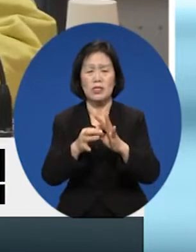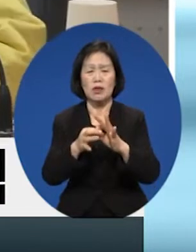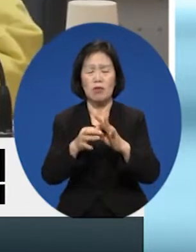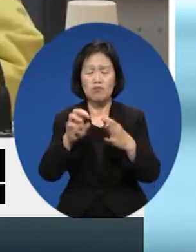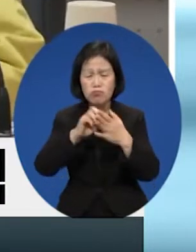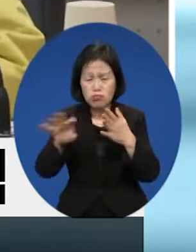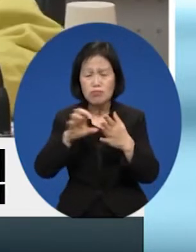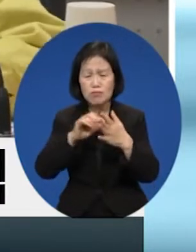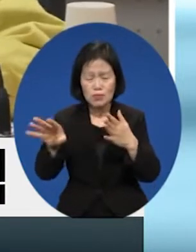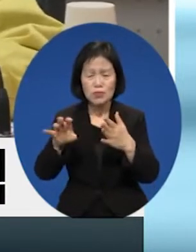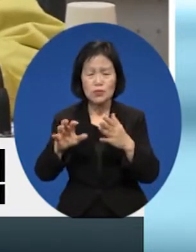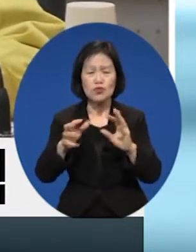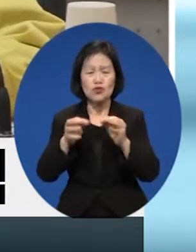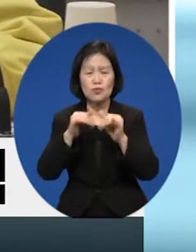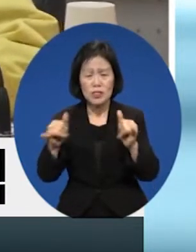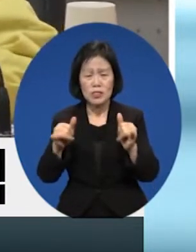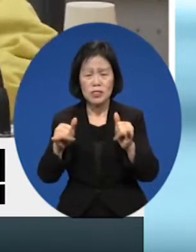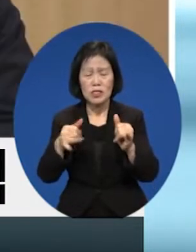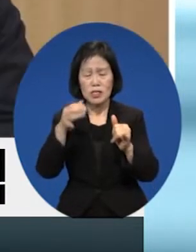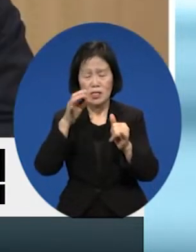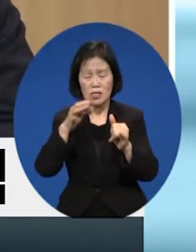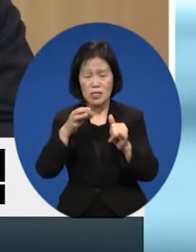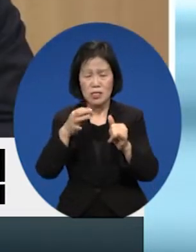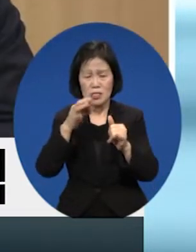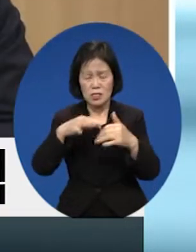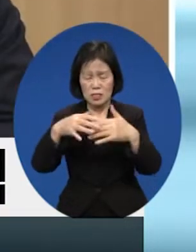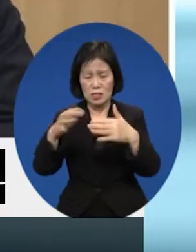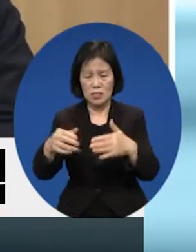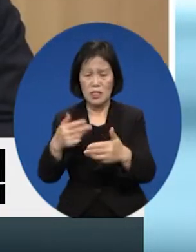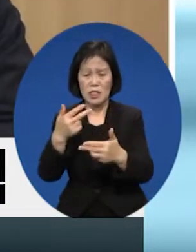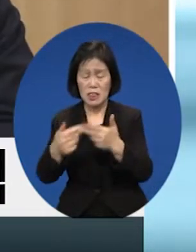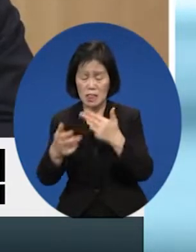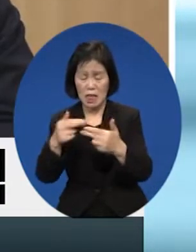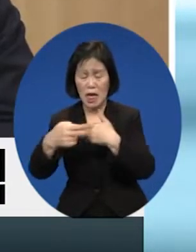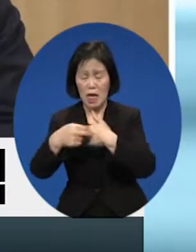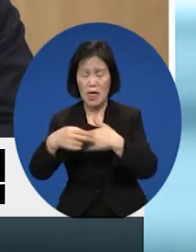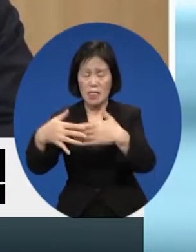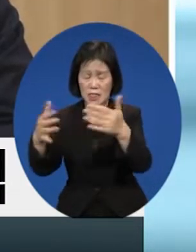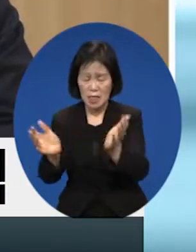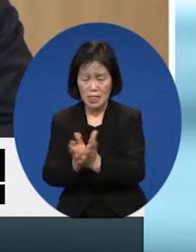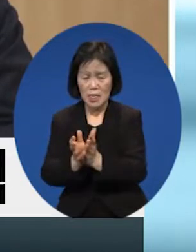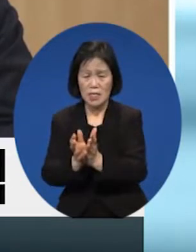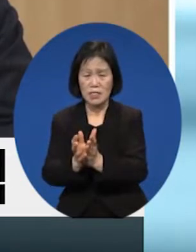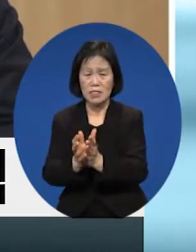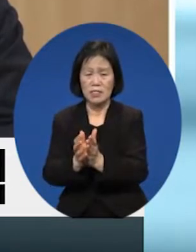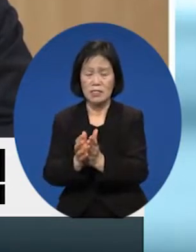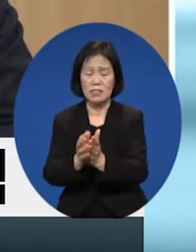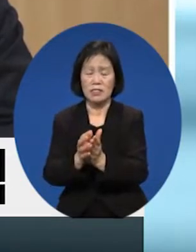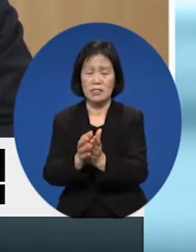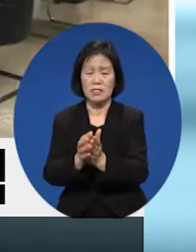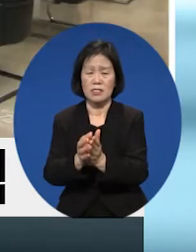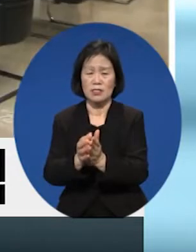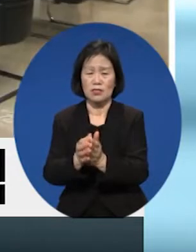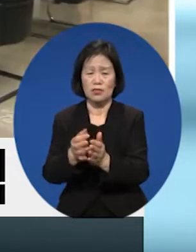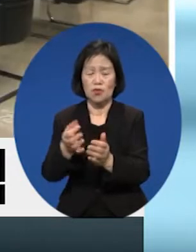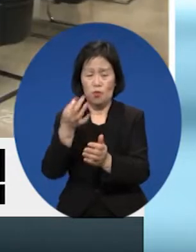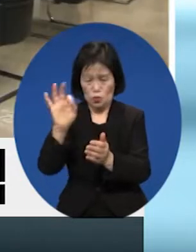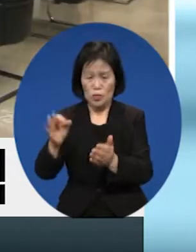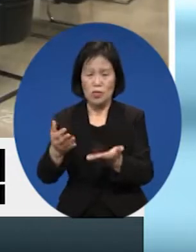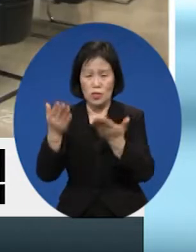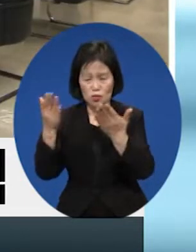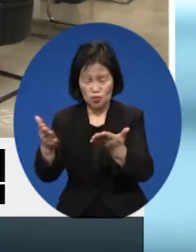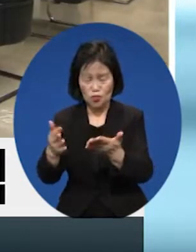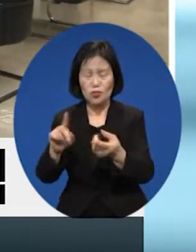전반적인 방향으로 본인의 어쨌든 이익단체니까 그 이익단체의 입장도 대변해야 되지 않겠습니까? 그러면 그런 부분에 대한 입장을 충분히 설명을